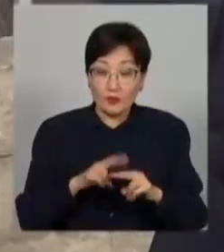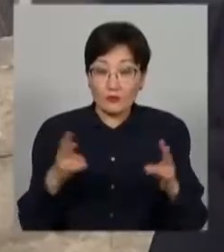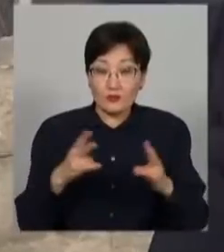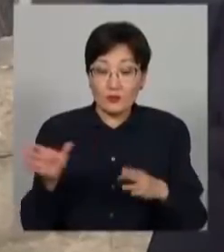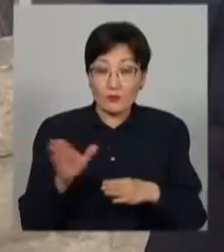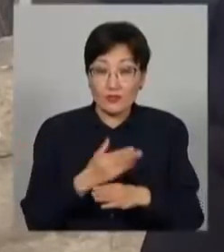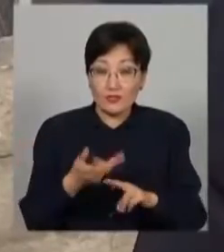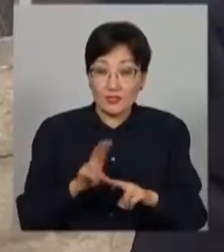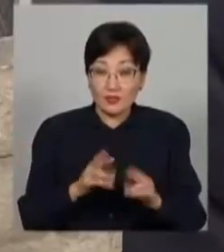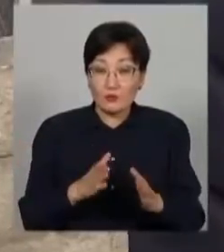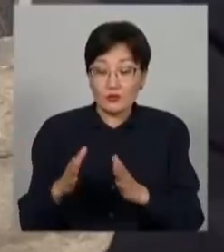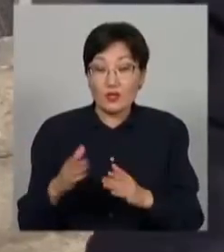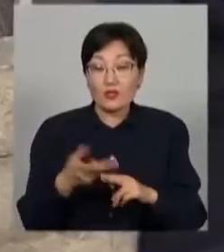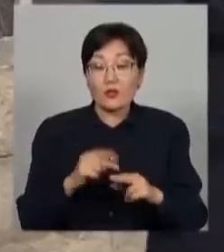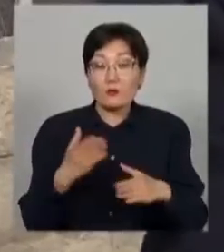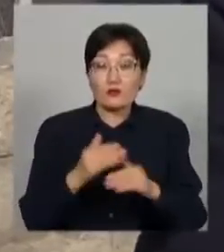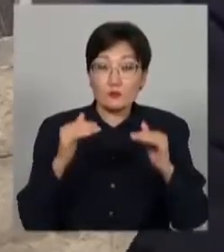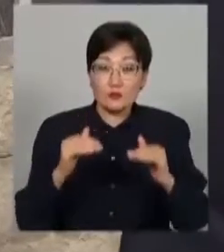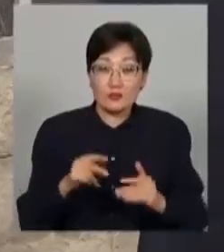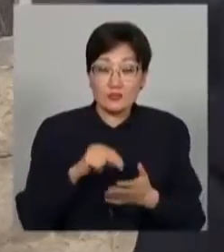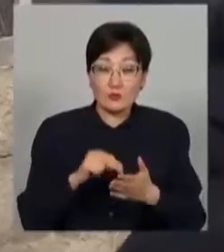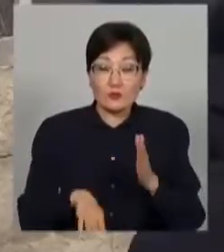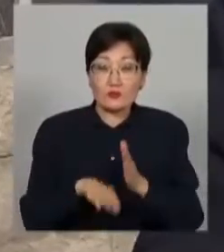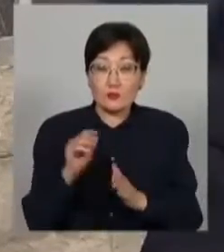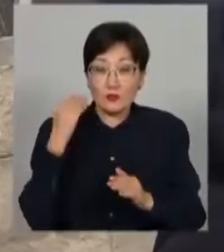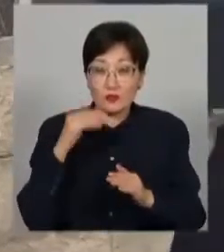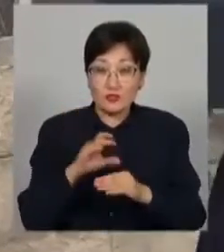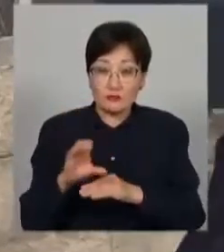избавляться от этого это поможет снизить цены и улучшить качество товаров